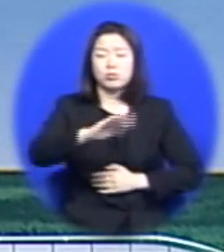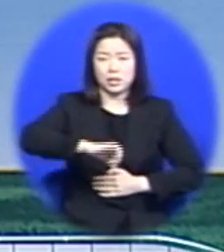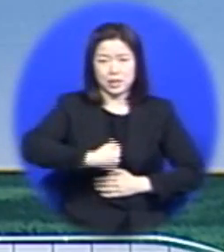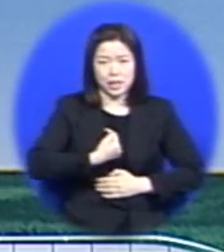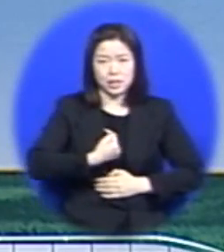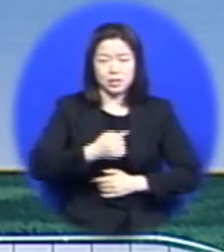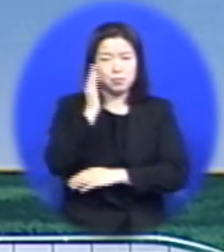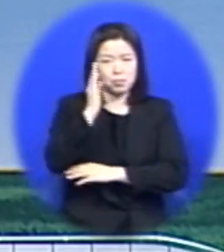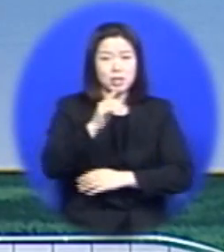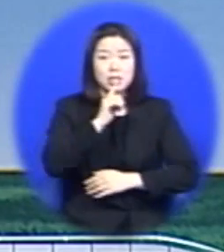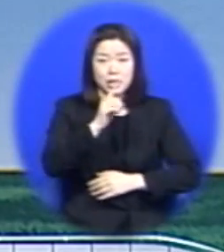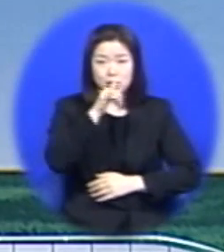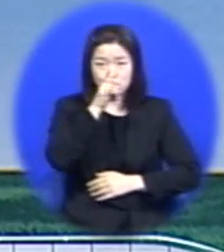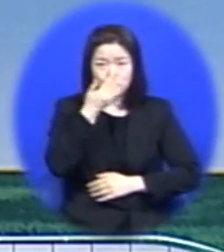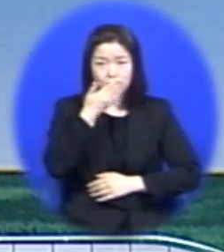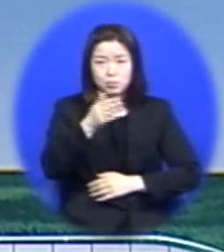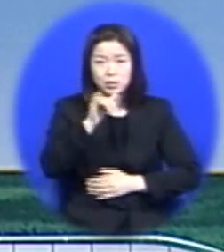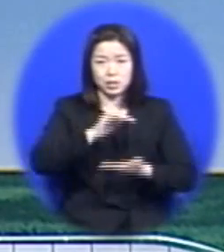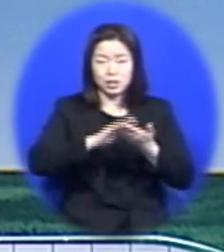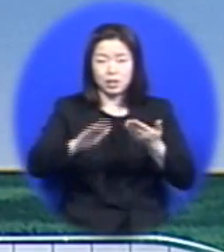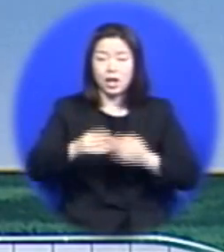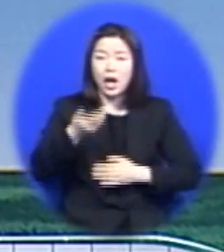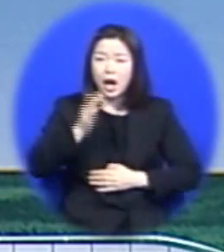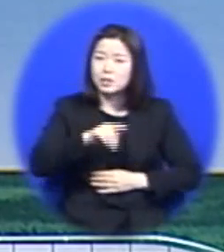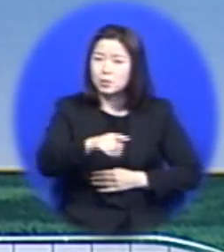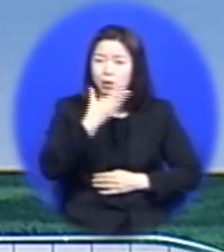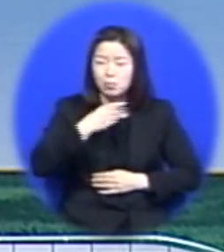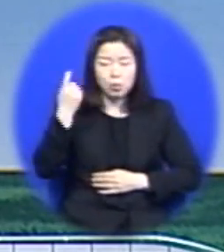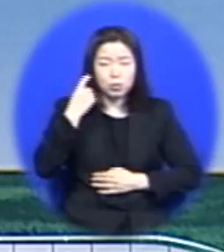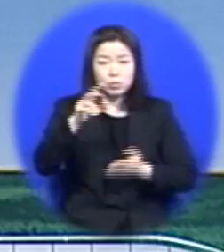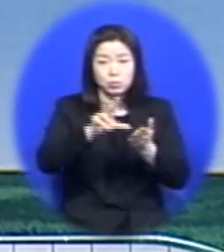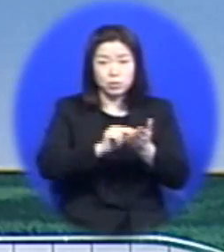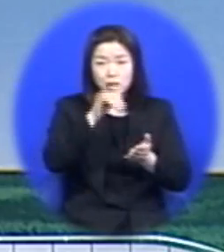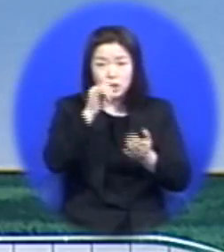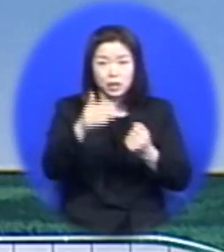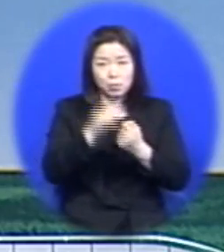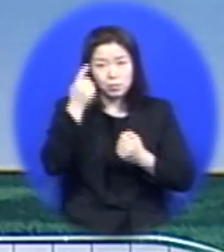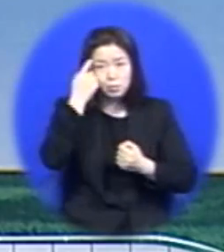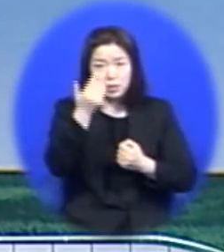수도 있습니다. 그러나 그것은 복음에 문제가 있기 때문입니까?